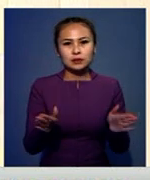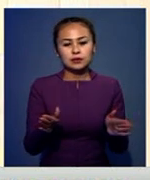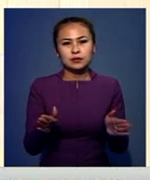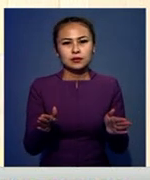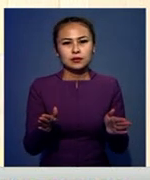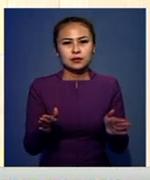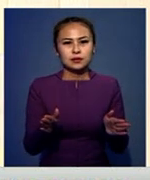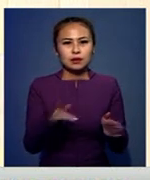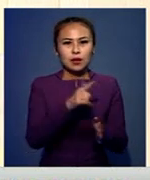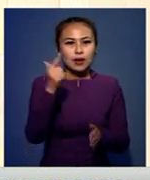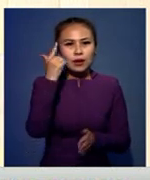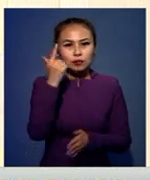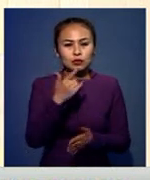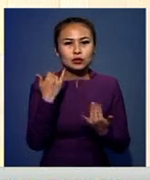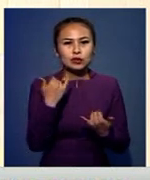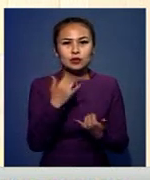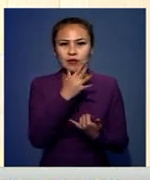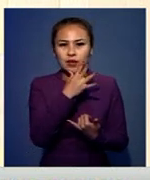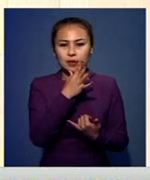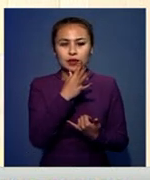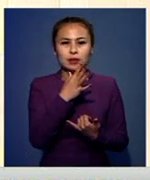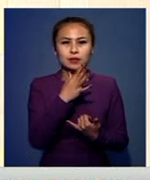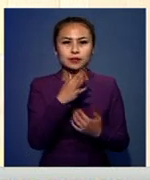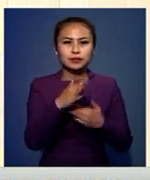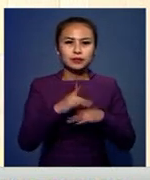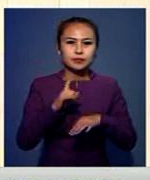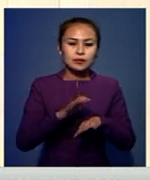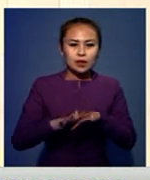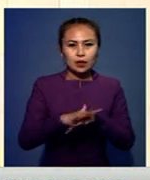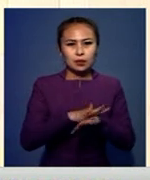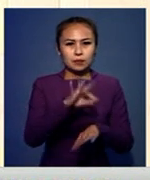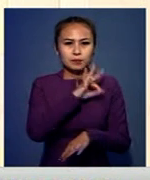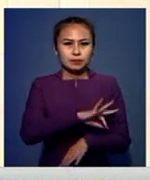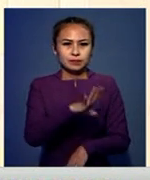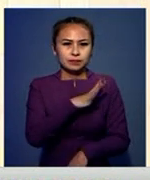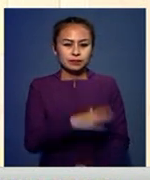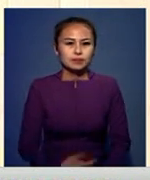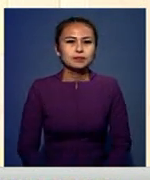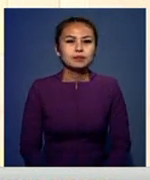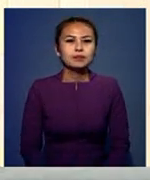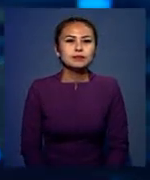Осы білген білімдеріңізді қазір енді осы еліңізге пайда келтіруге тырысыңдар.